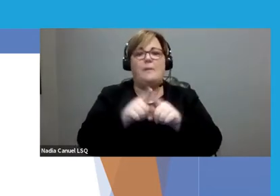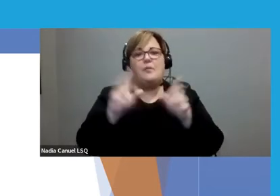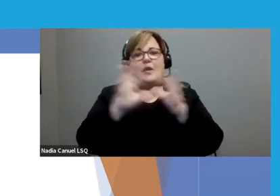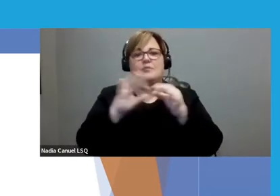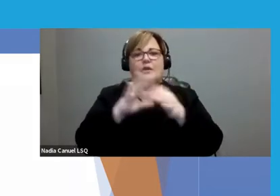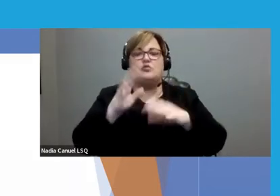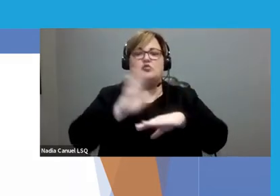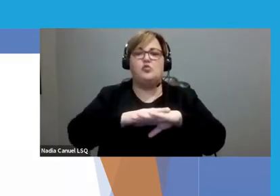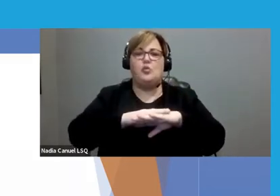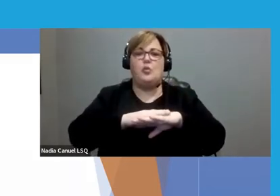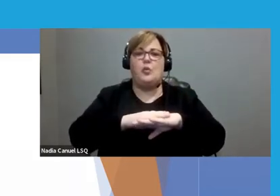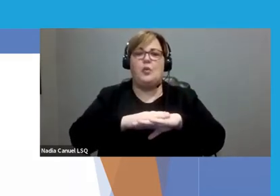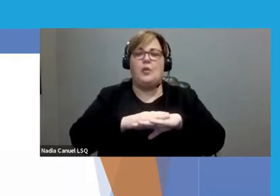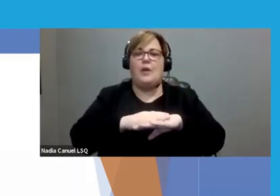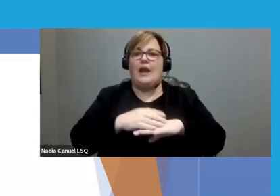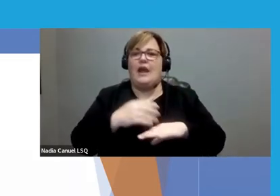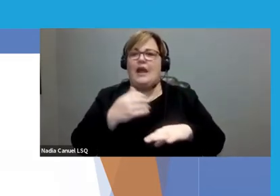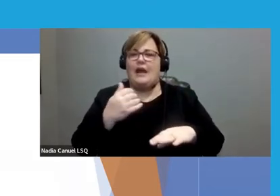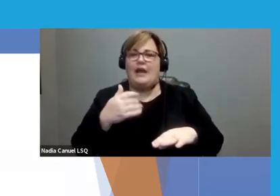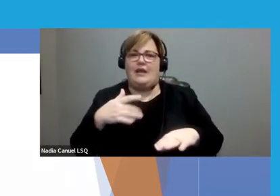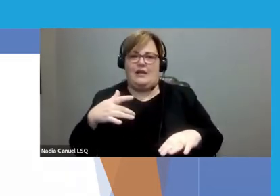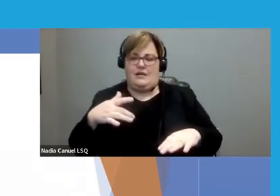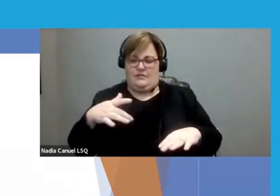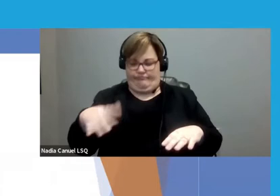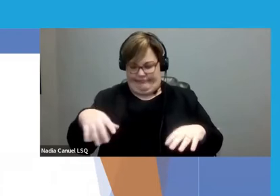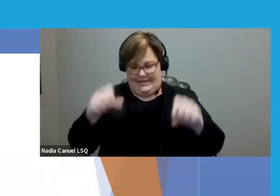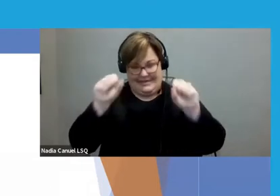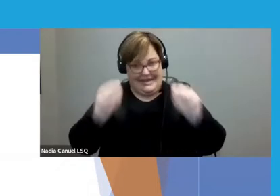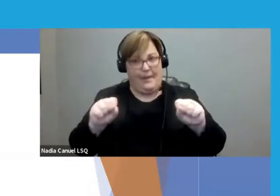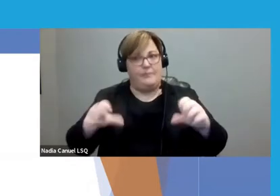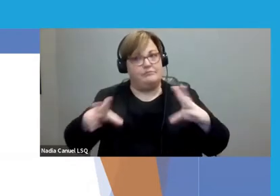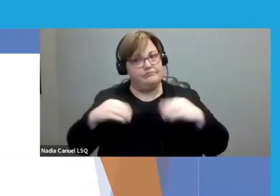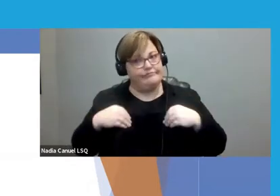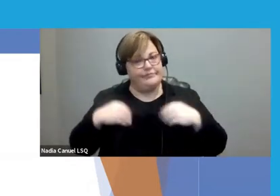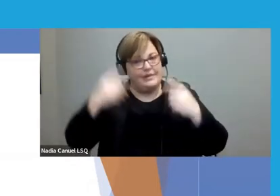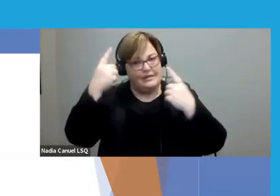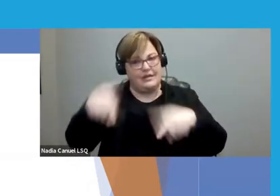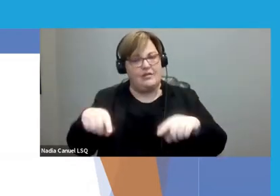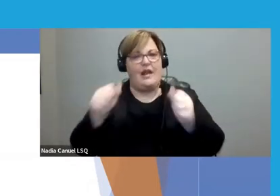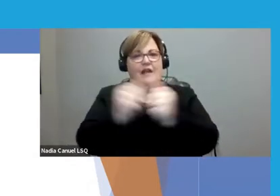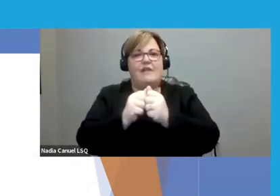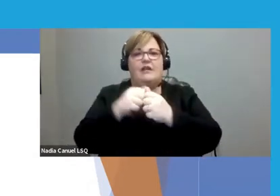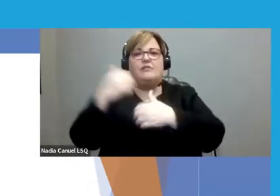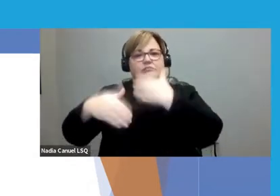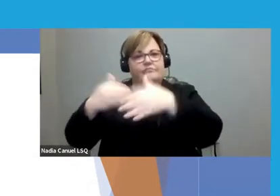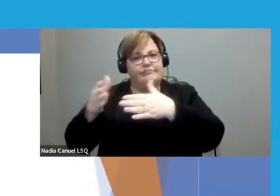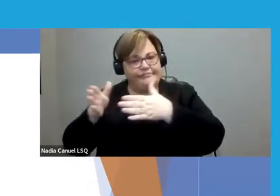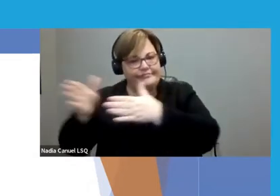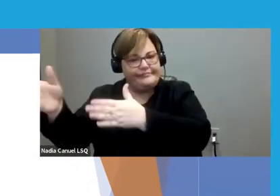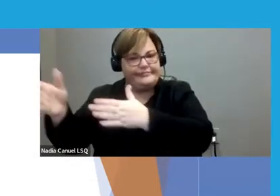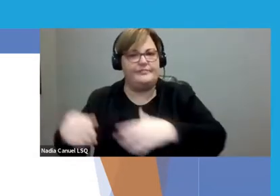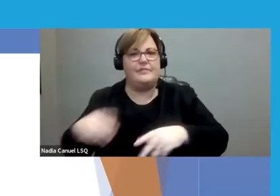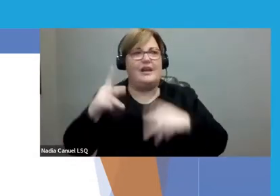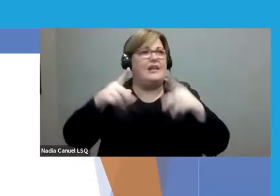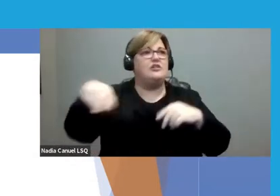sur le sujet de la capacité de consentir en lien avec toutes les trajectoires de violence que les